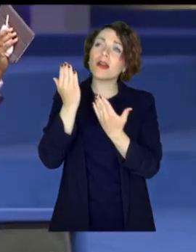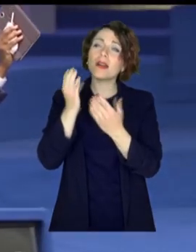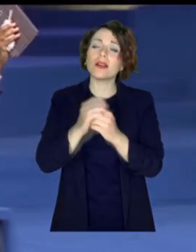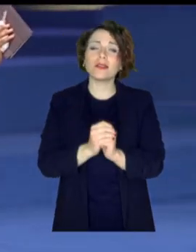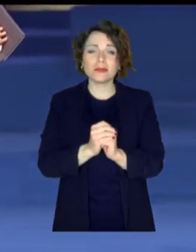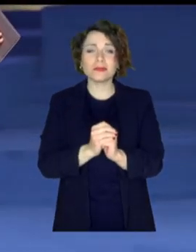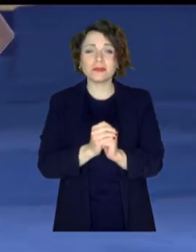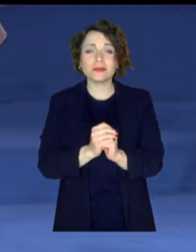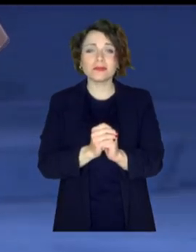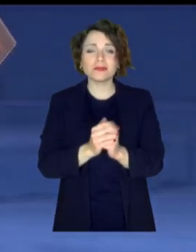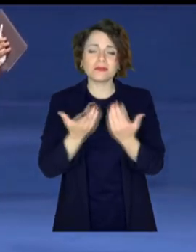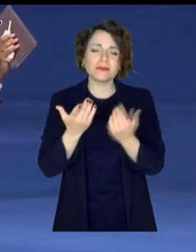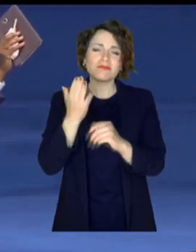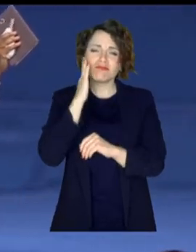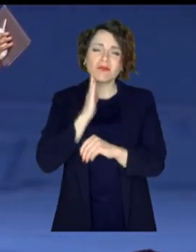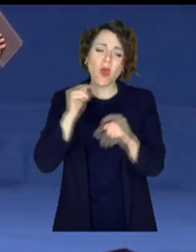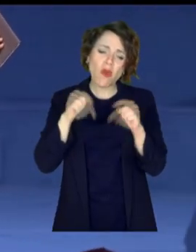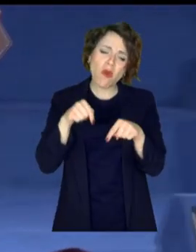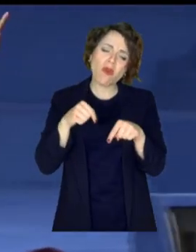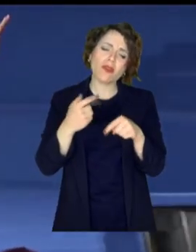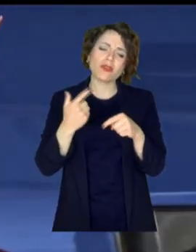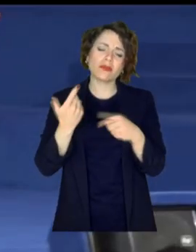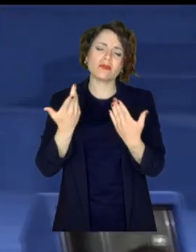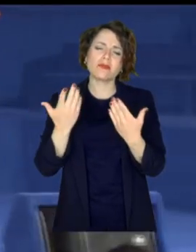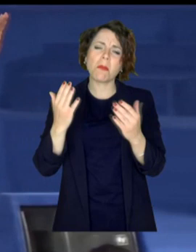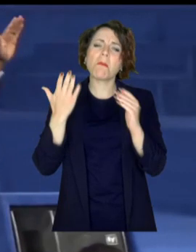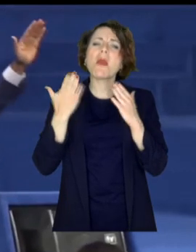Oh Padre. Benedicimi oggi, oh Padre.